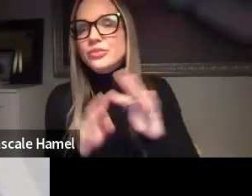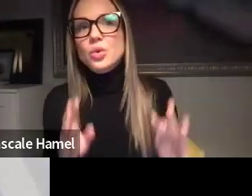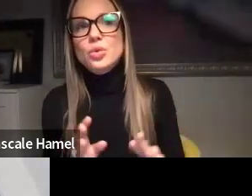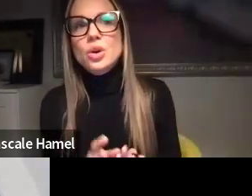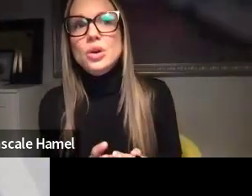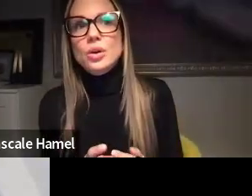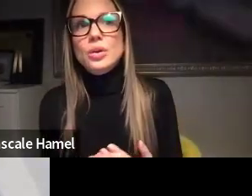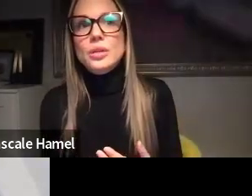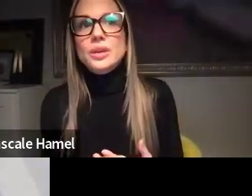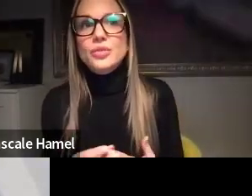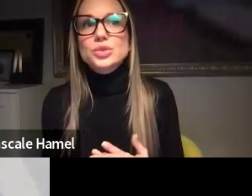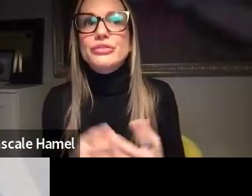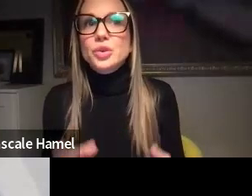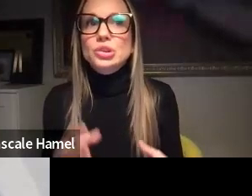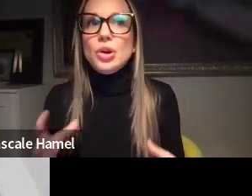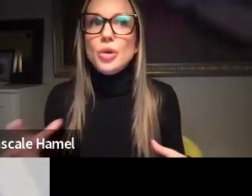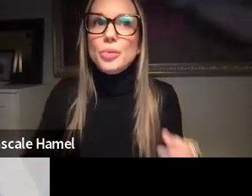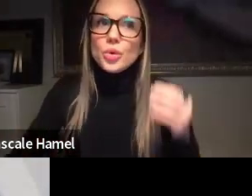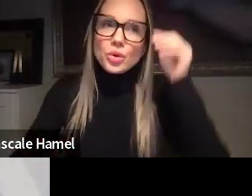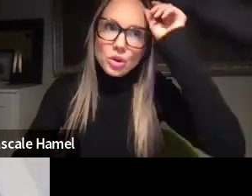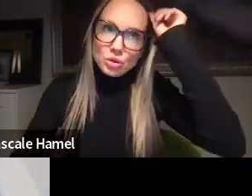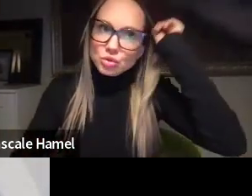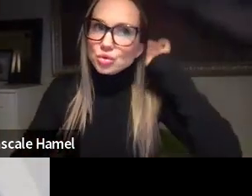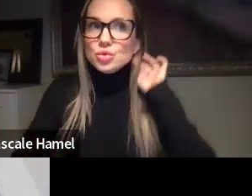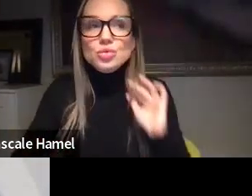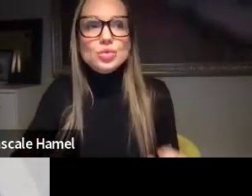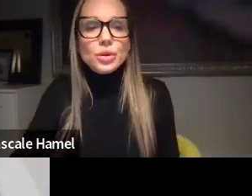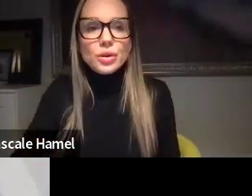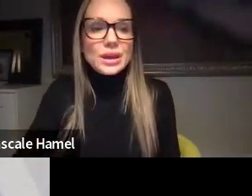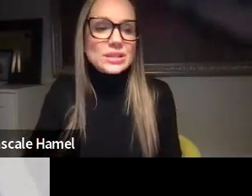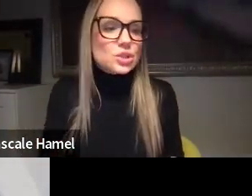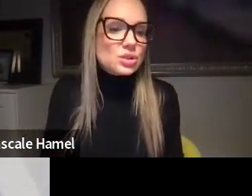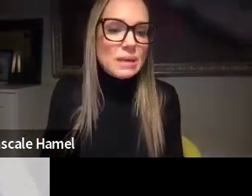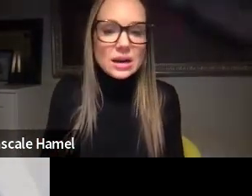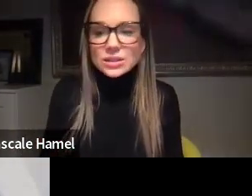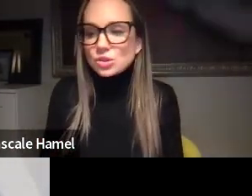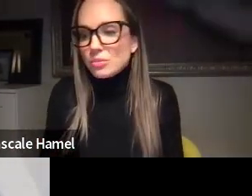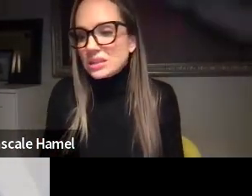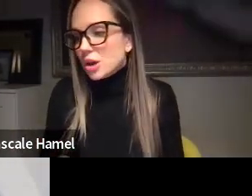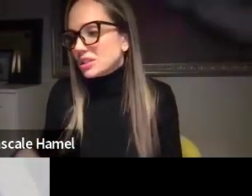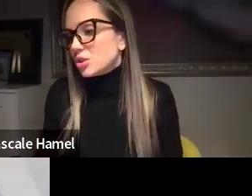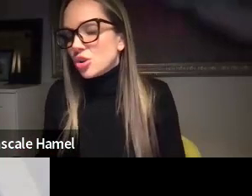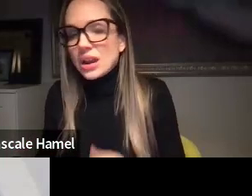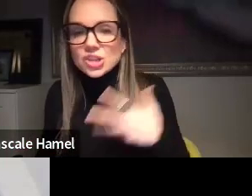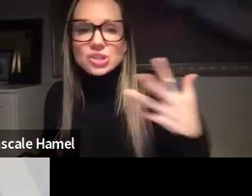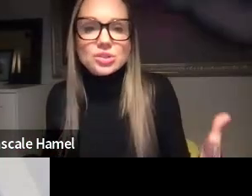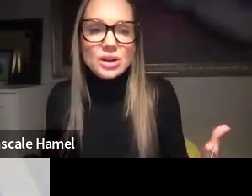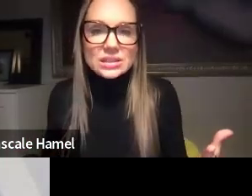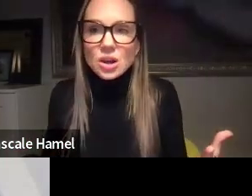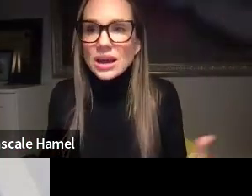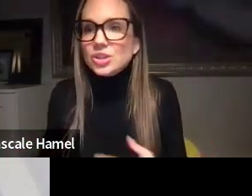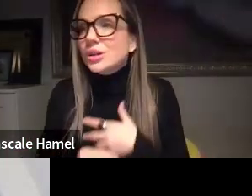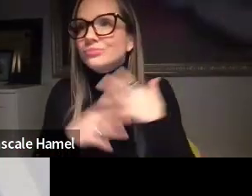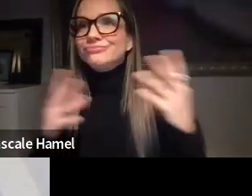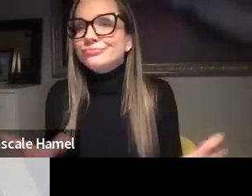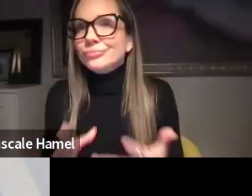Puis, il faut se foutre un peu du est-ce que c'est un small, est-ce que c'est un médium, est-ce que c'est un large, est-ce que c'est